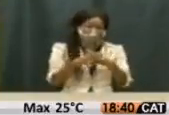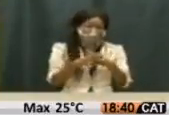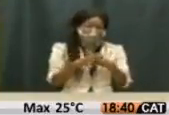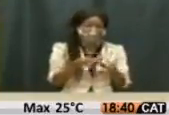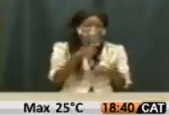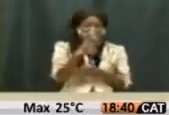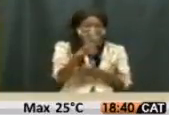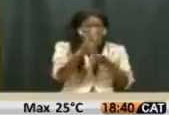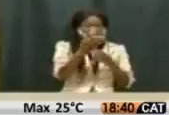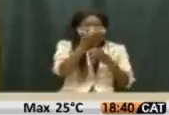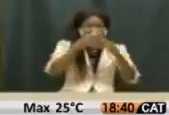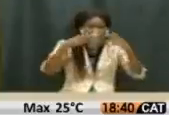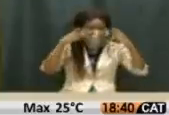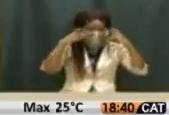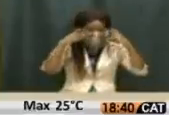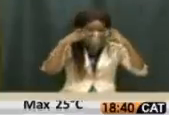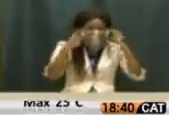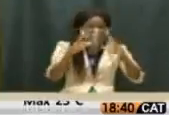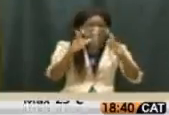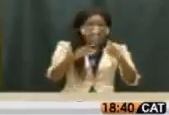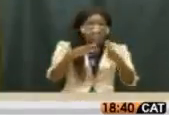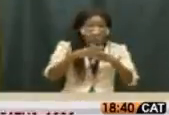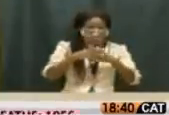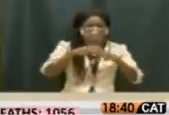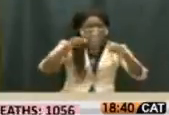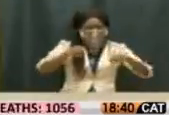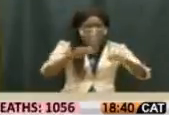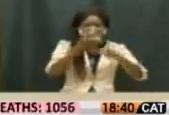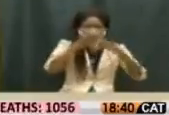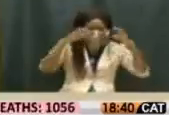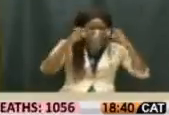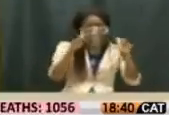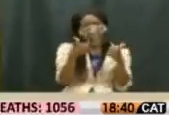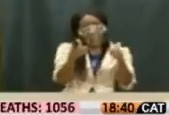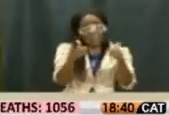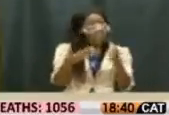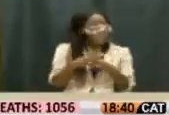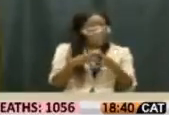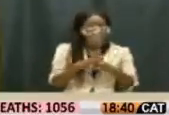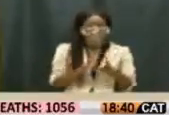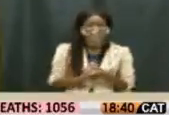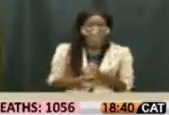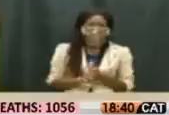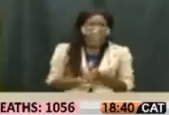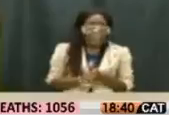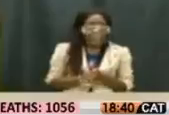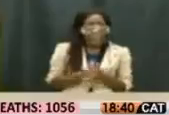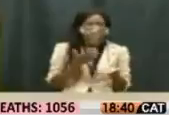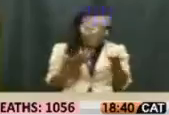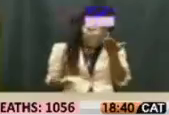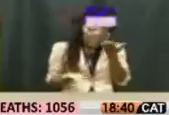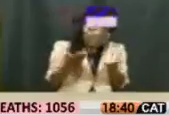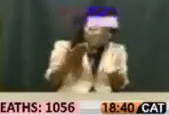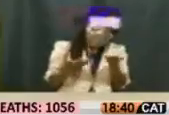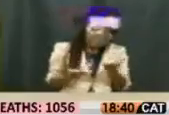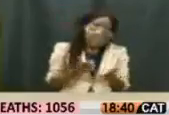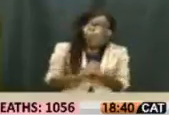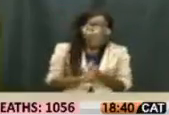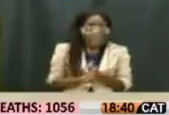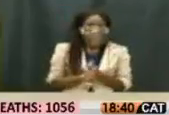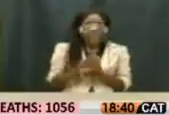anthu ambiri ndithu akuvala ma mask ngakhalebe kuti we